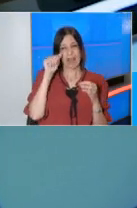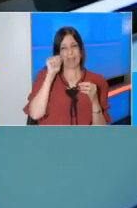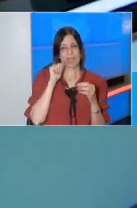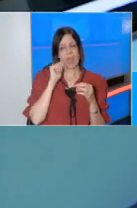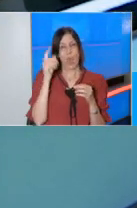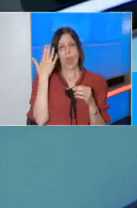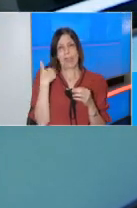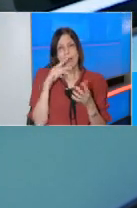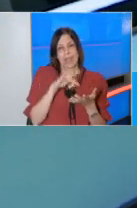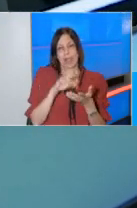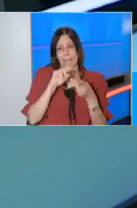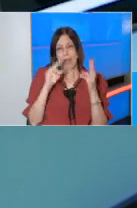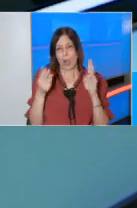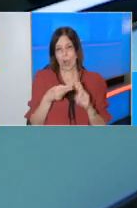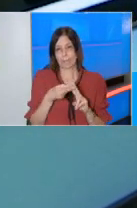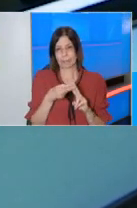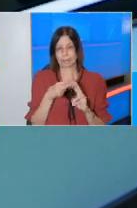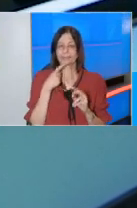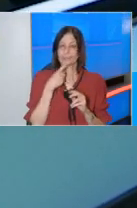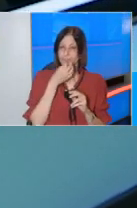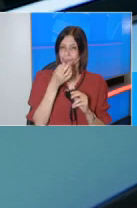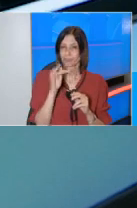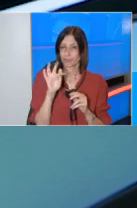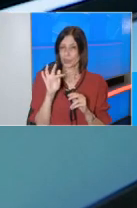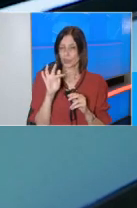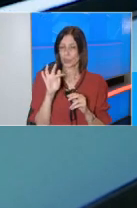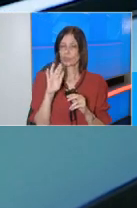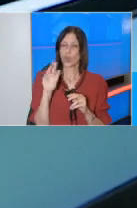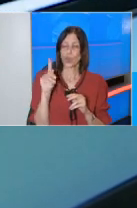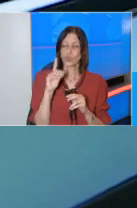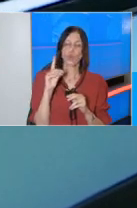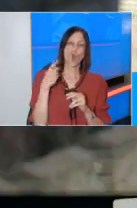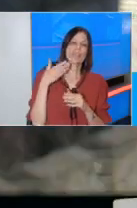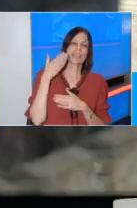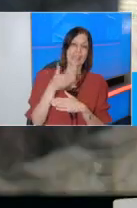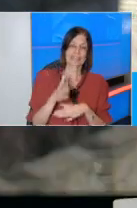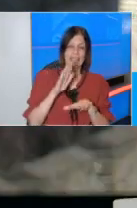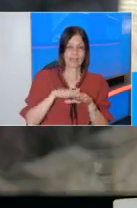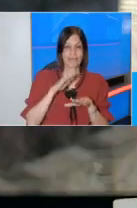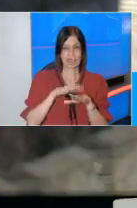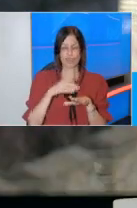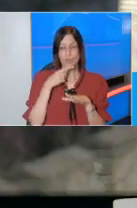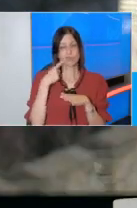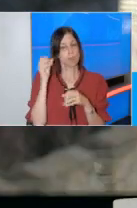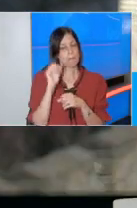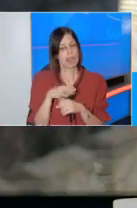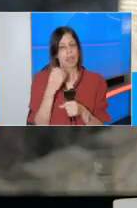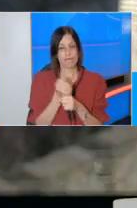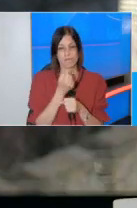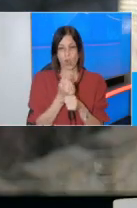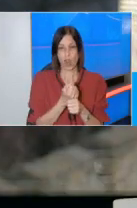להם מקום בעולם. וטרודו נכנס לתפקיד כשהוא מצהיר גם שהוא בא בעצם לפעול למען